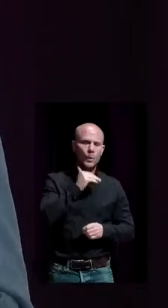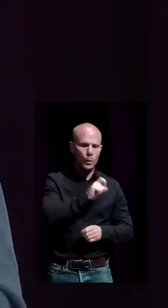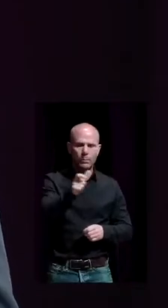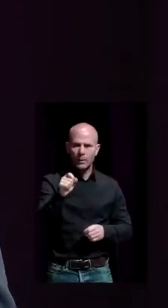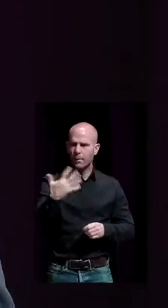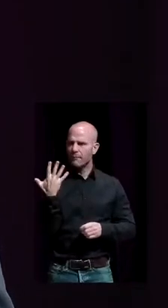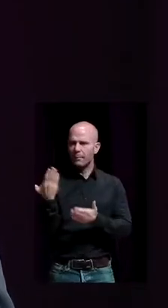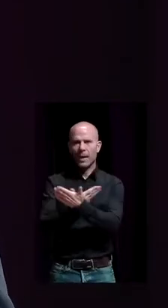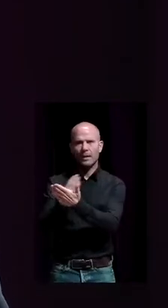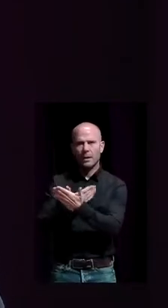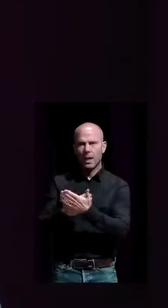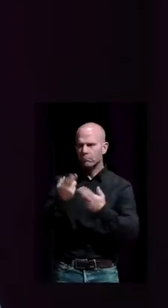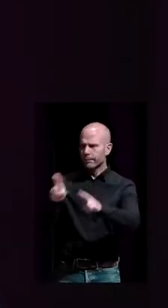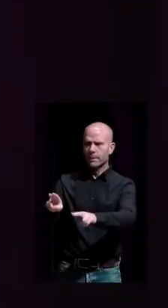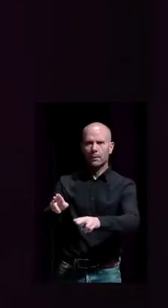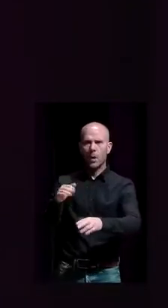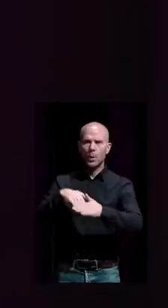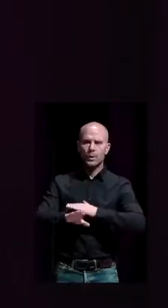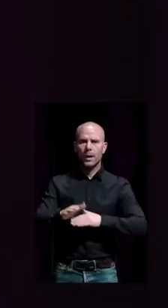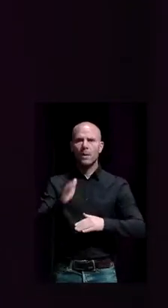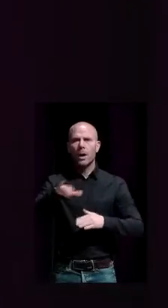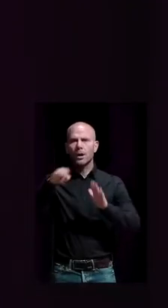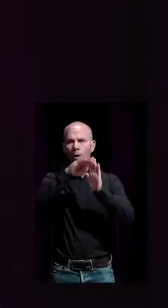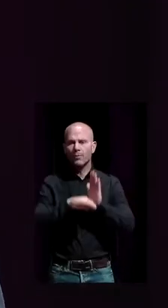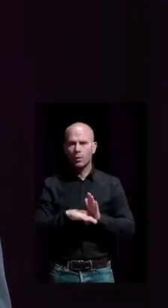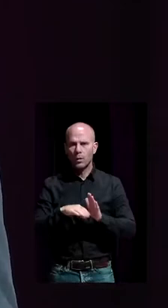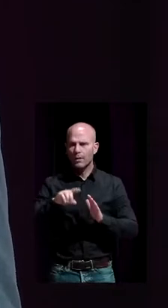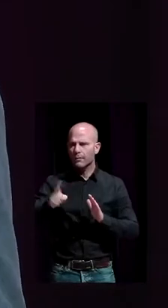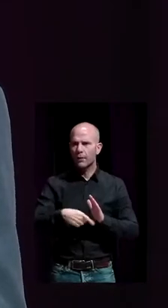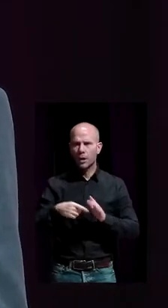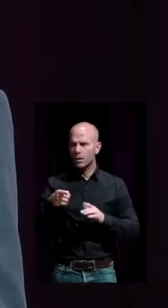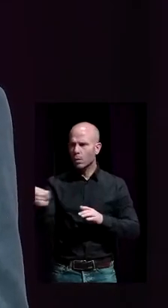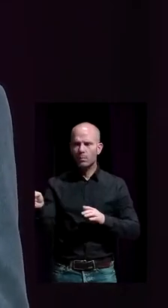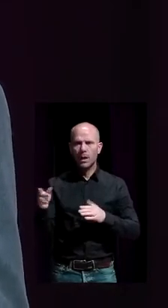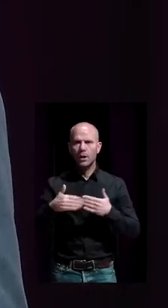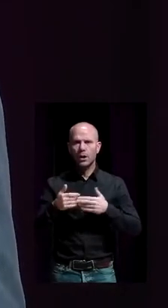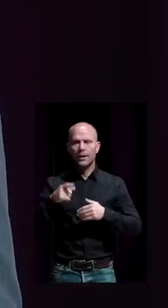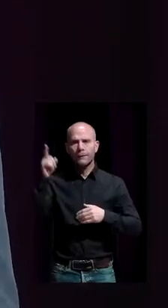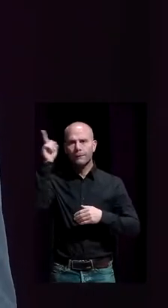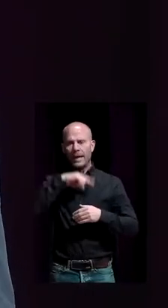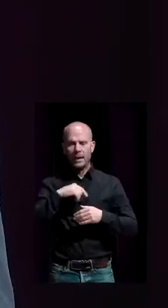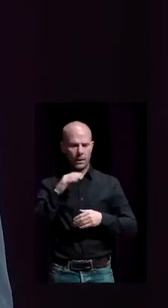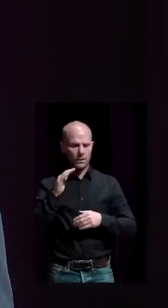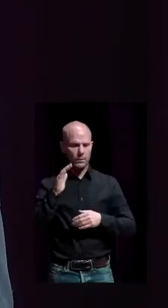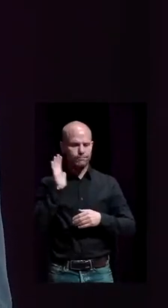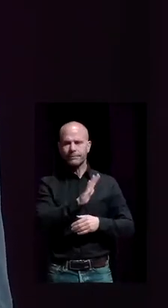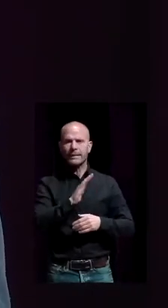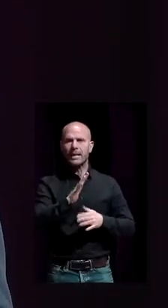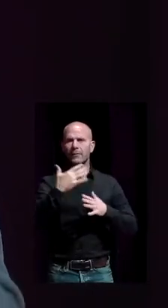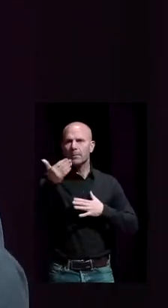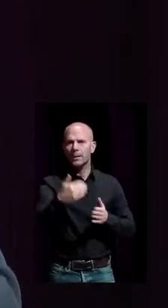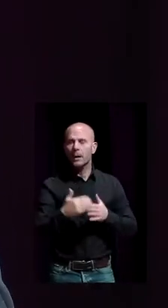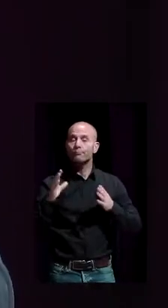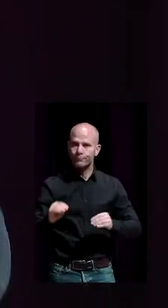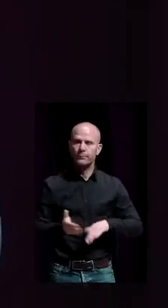under barnkonventionen för att också förvägra deras framtid. Nå, tittar vi här